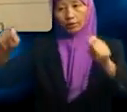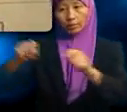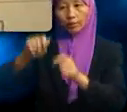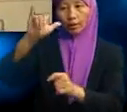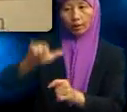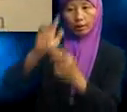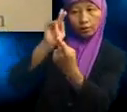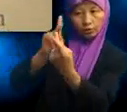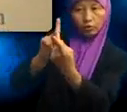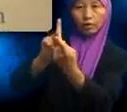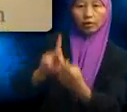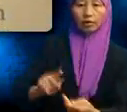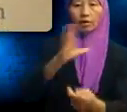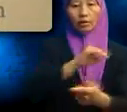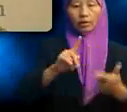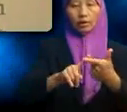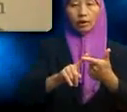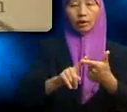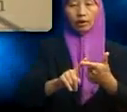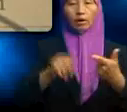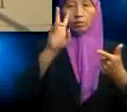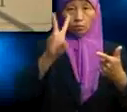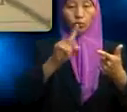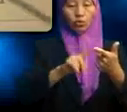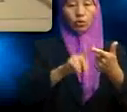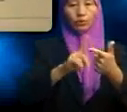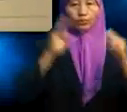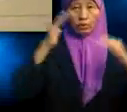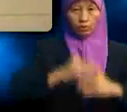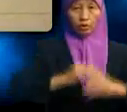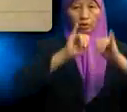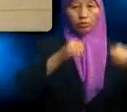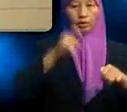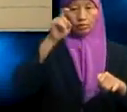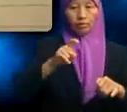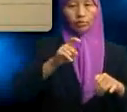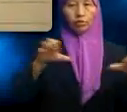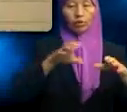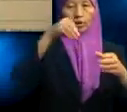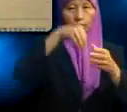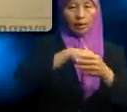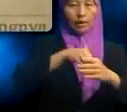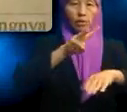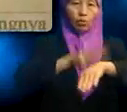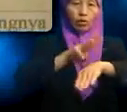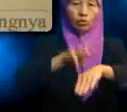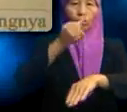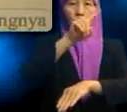sesuai. Manakala syarat saya yang kedua, solat Jumaat mestilah dilakukan di dalam waktu